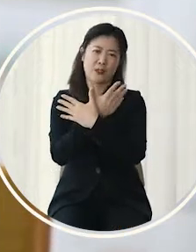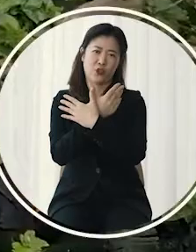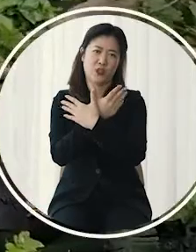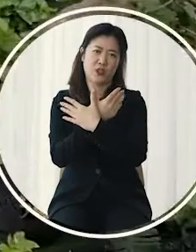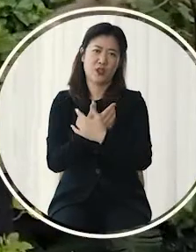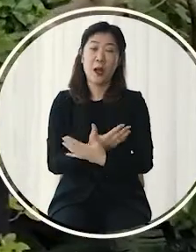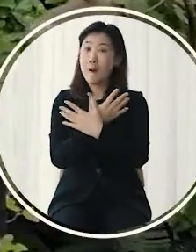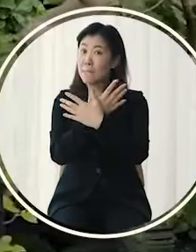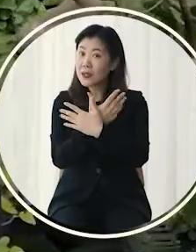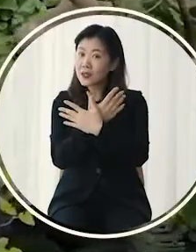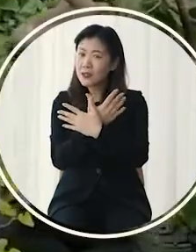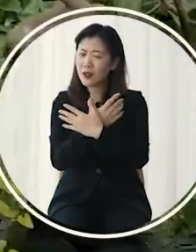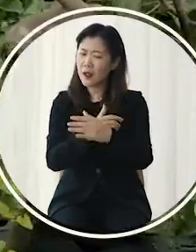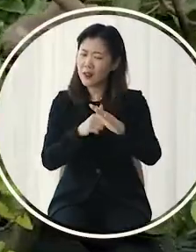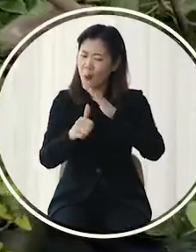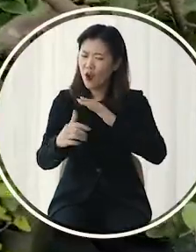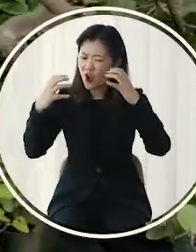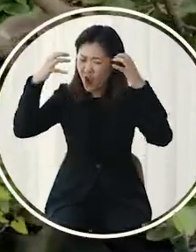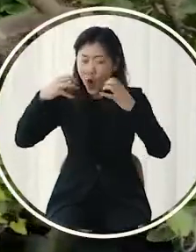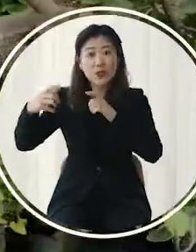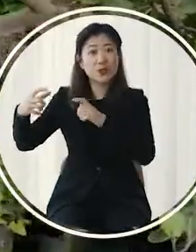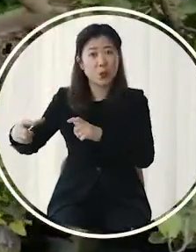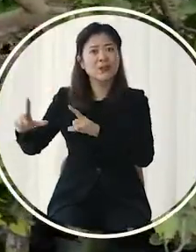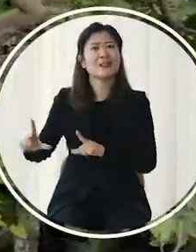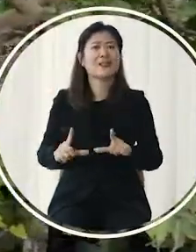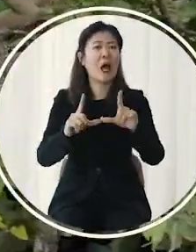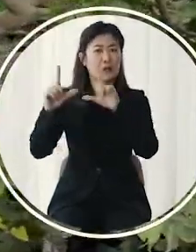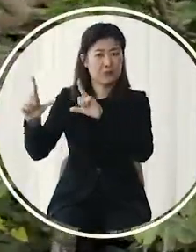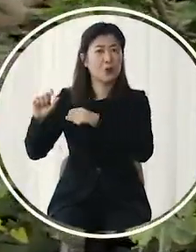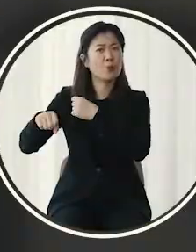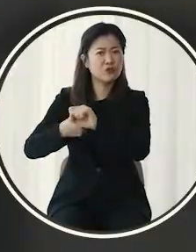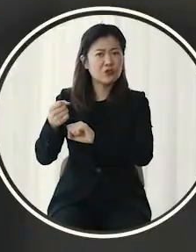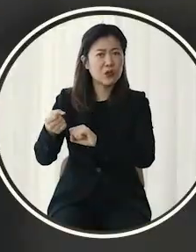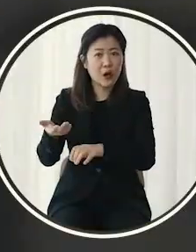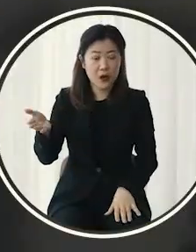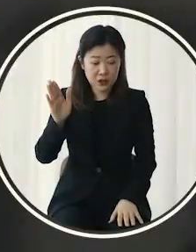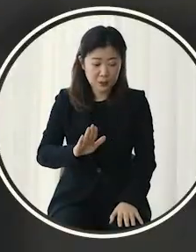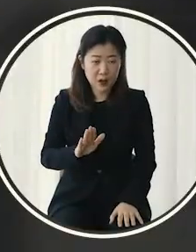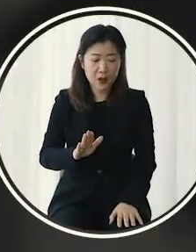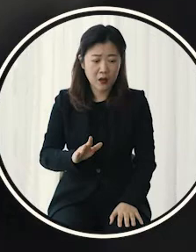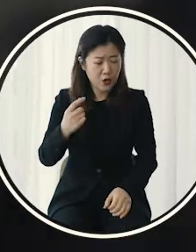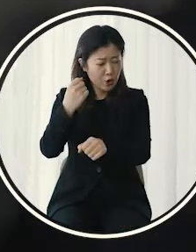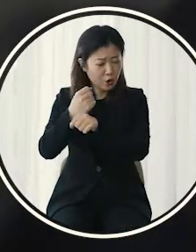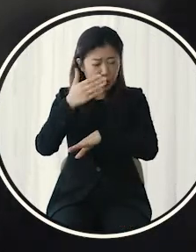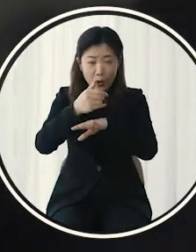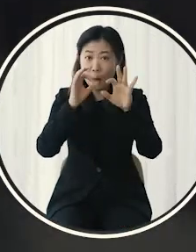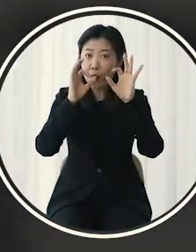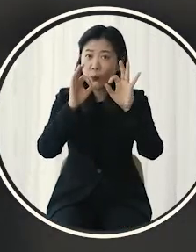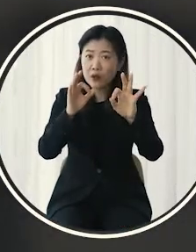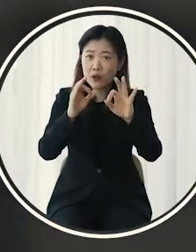드리자면, 박쥐는 대표적으로 열대지방에 서식하는 포유 동물이에요. 그런데 최근 연구 결과에 의하면